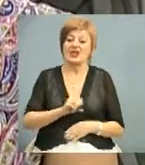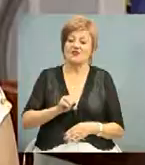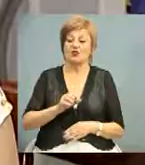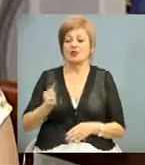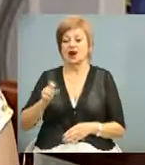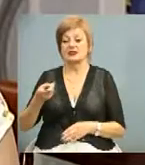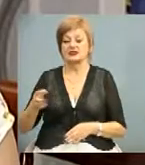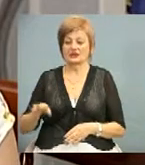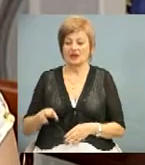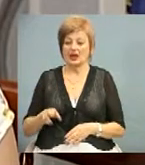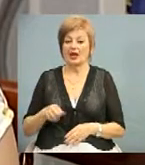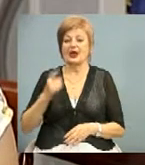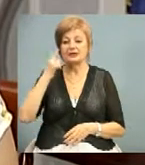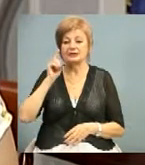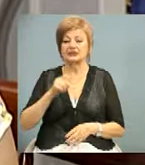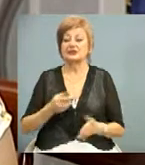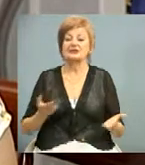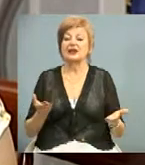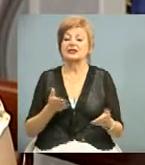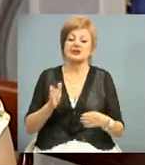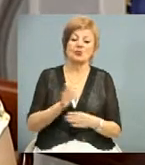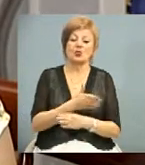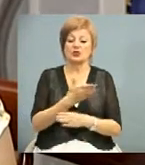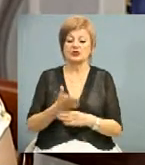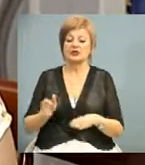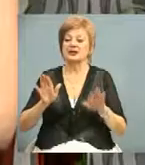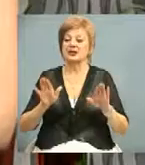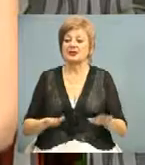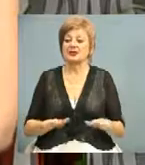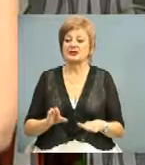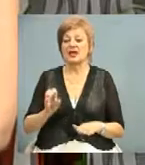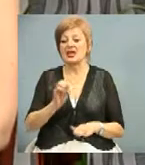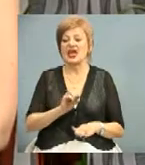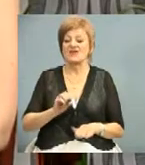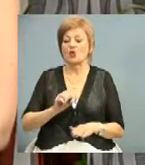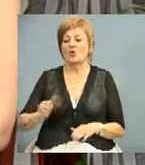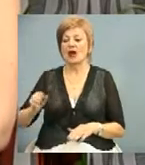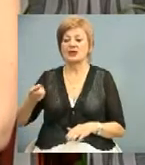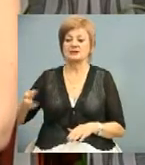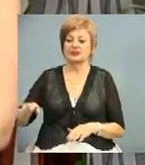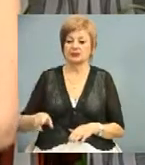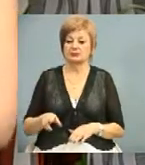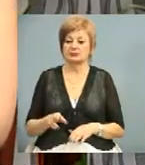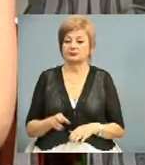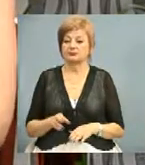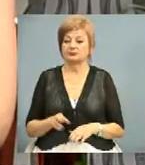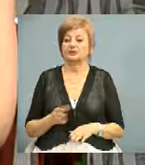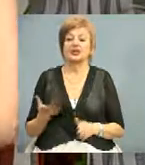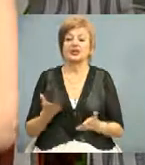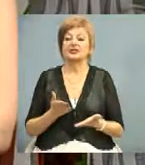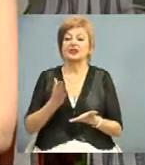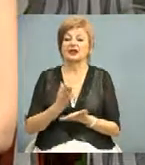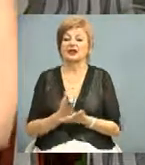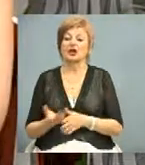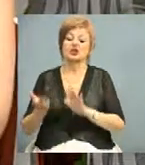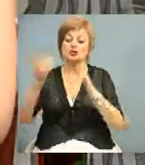так? Так. А чи відомо тобі, де він поділяється, в якому місці він поділяється? Ні. На Європу та Азію? Ні. Там, де знаходяться